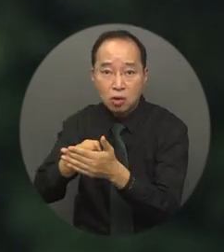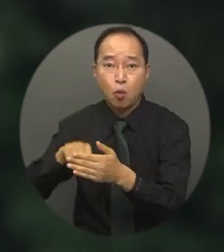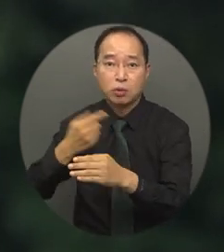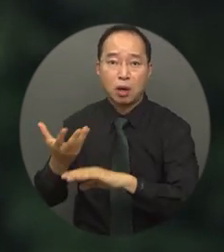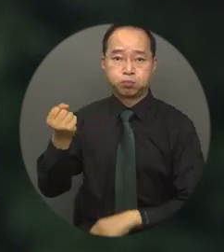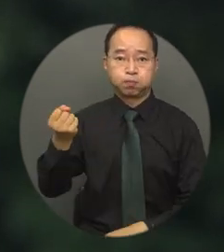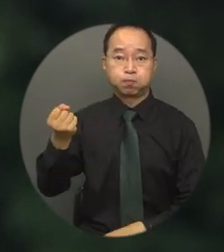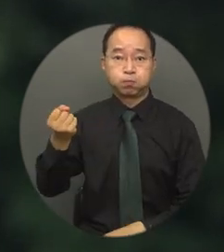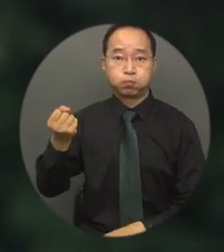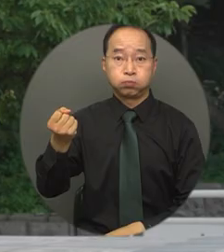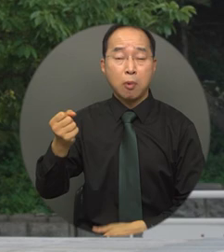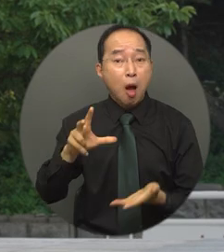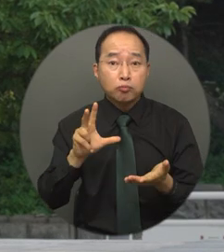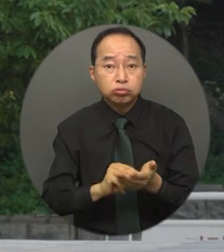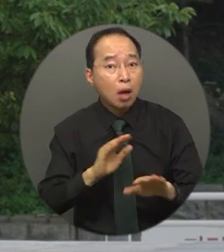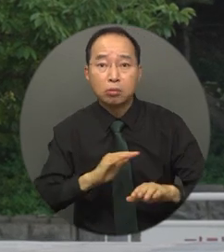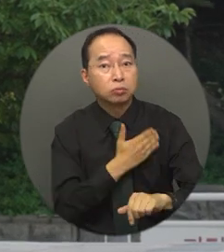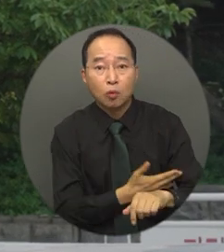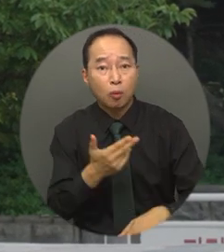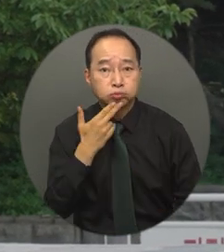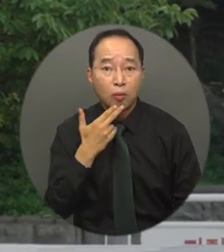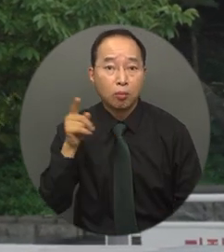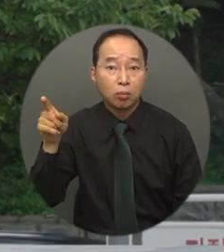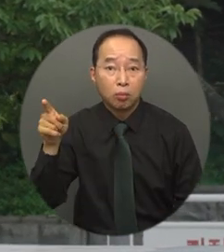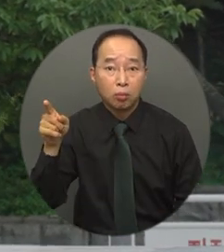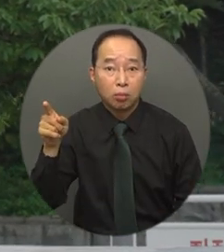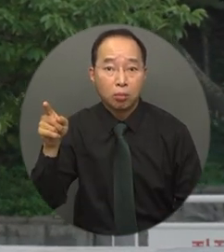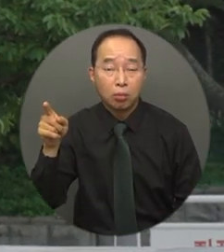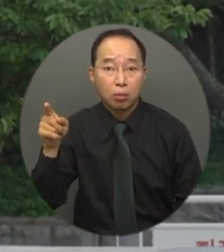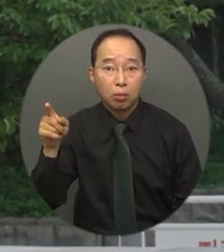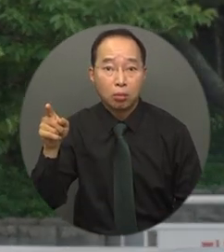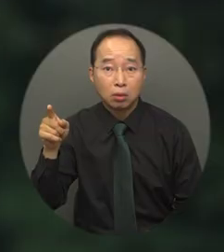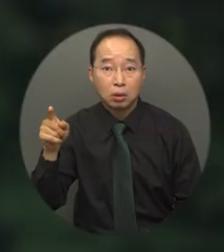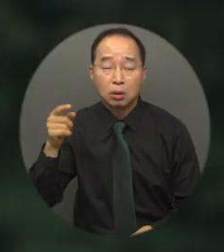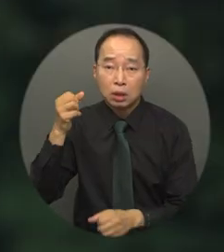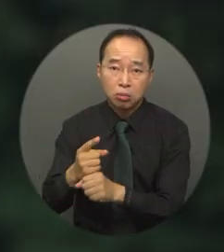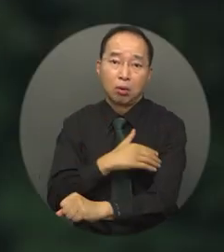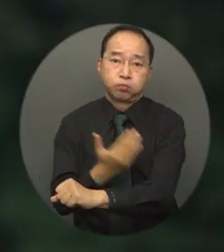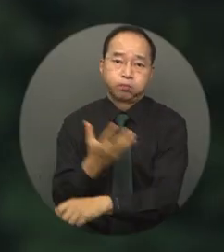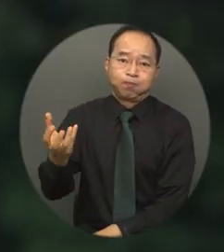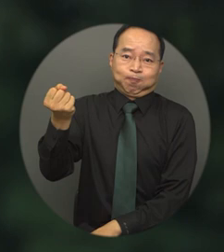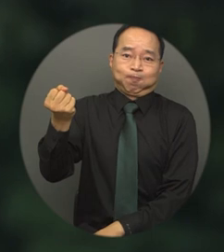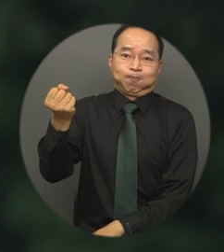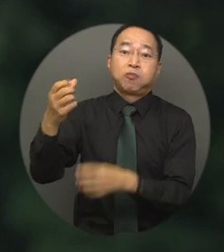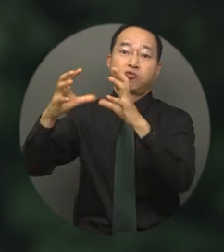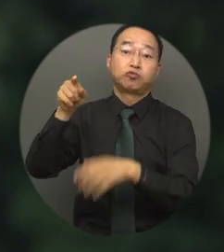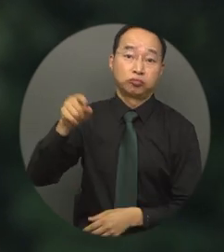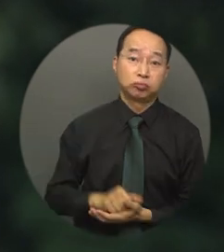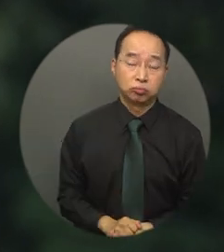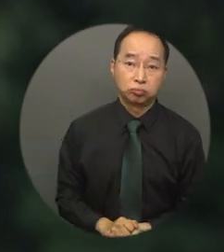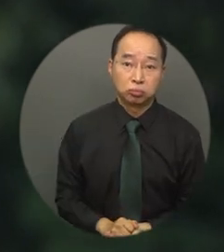능력을 상실한 지 오래됐습니다. 한마디로 기득권 공화국입니다. 흔히들 보수는